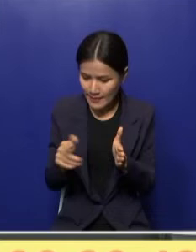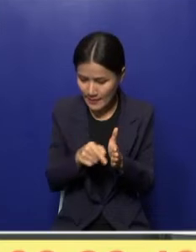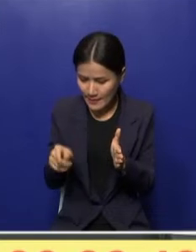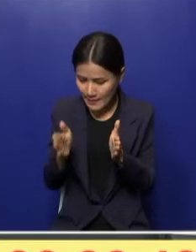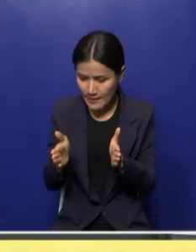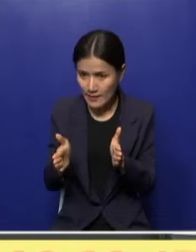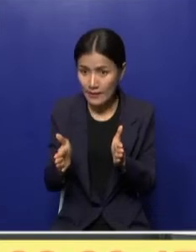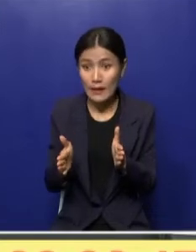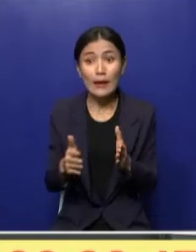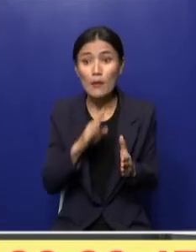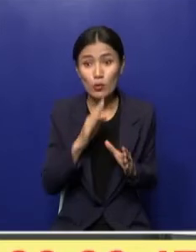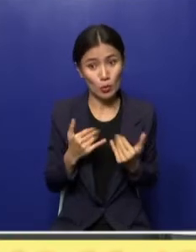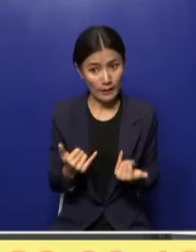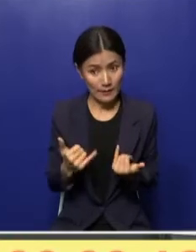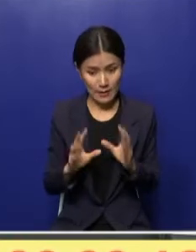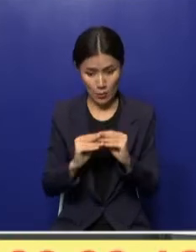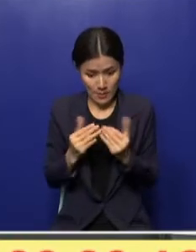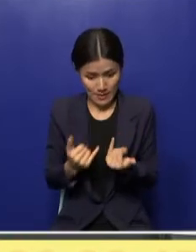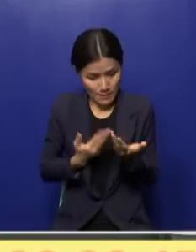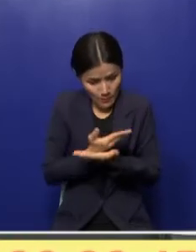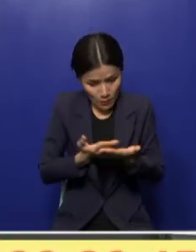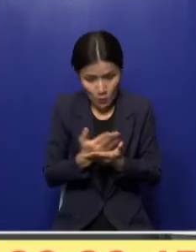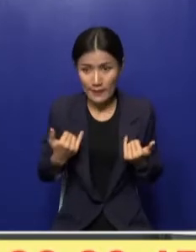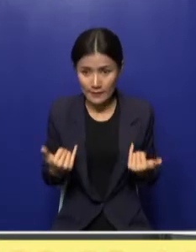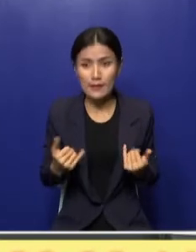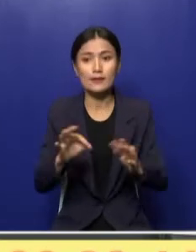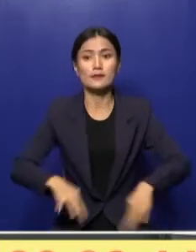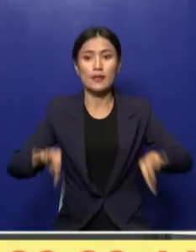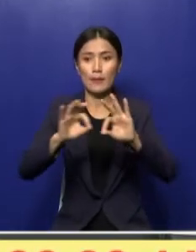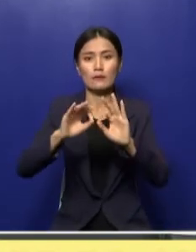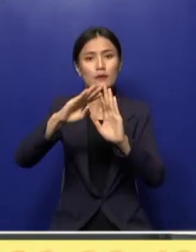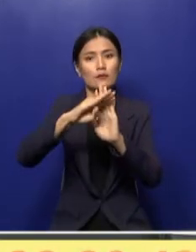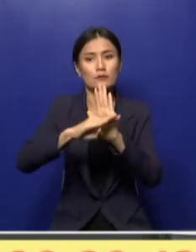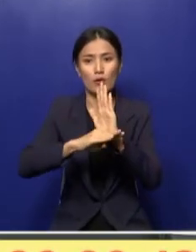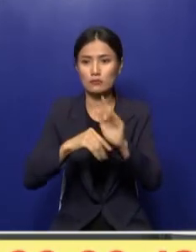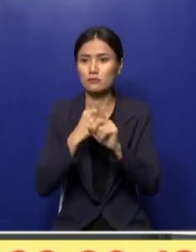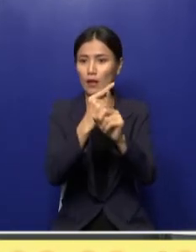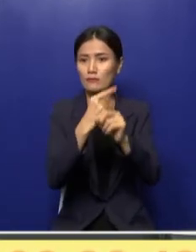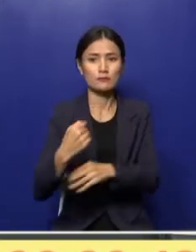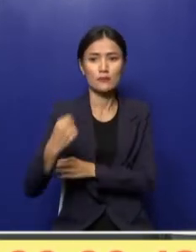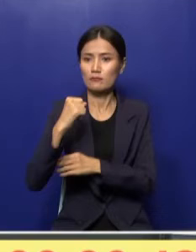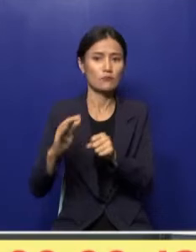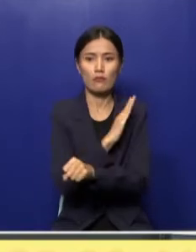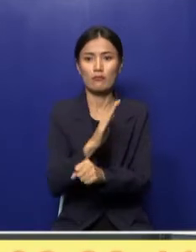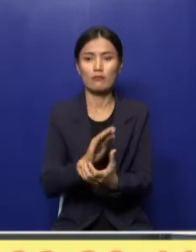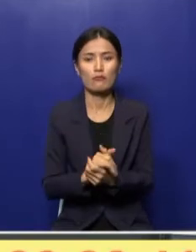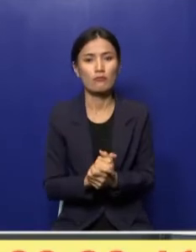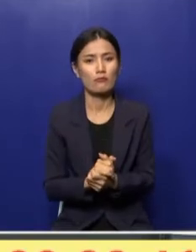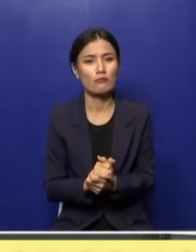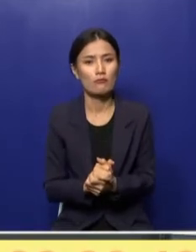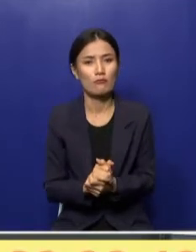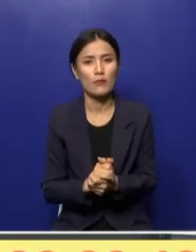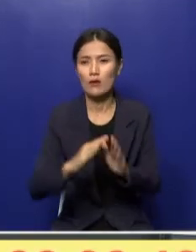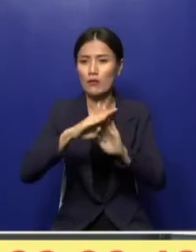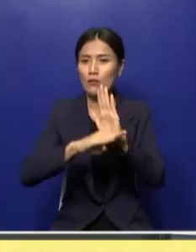สมัยประชุมนั้นประชุมนี้คุณท่านจะต้องดำเนินตามขั้นตอนต่างๆให้ครบถ้วนเพื่อให้สังคมเห็น